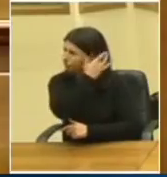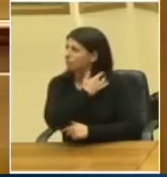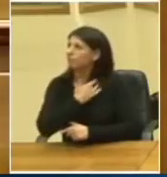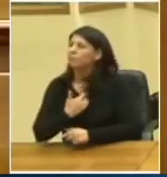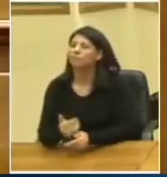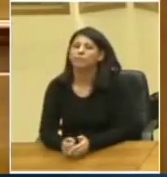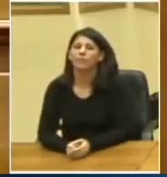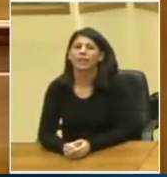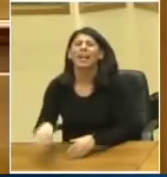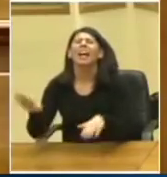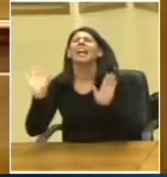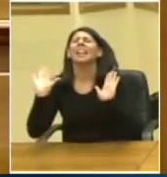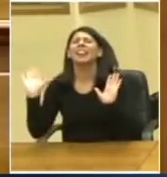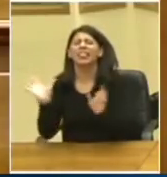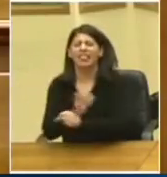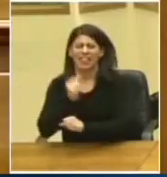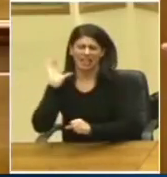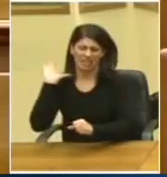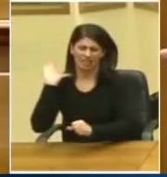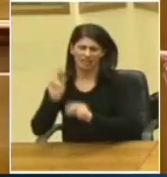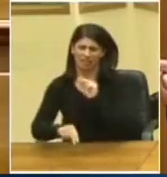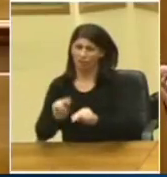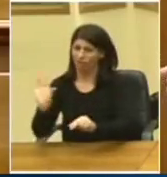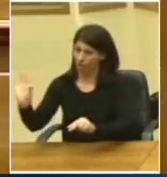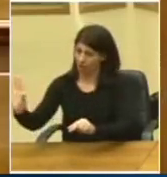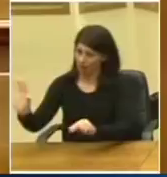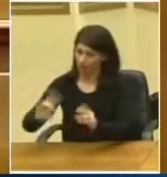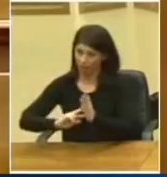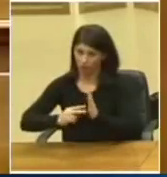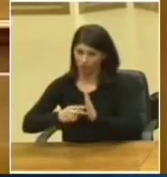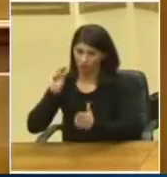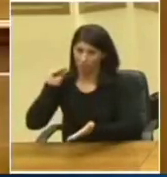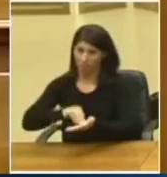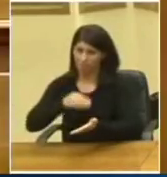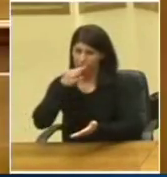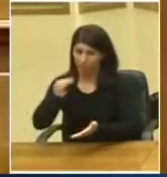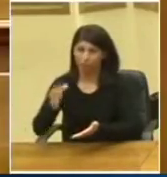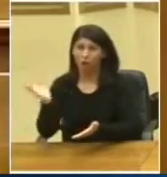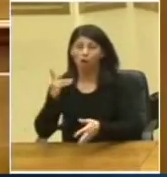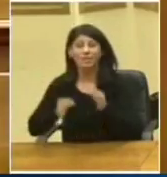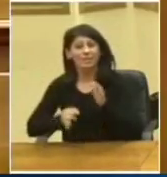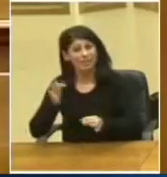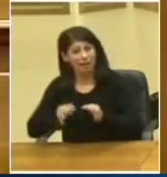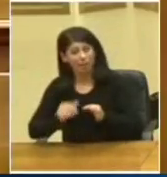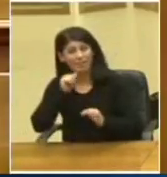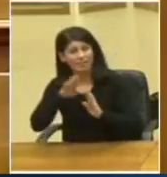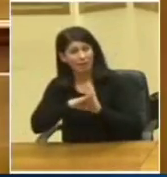Δεν θα τις κερδίσετε. Αλλά προσέξτε, επαναλαμβάνω, όταν συζητάμε για τη συνταγματική